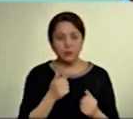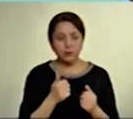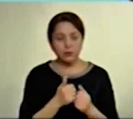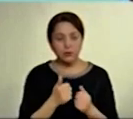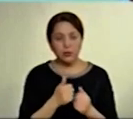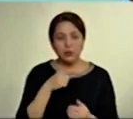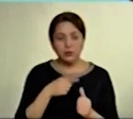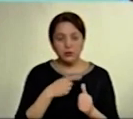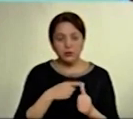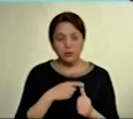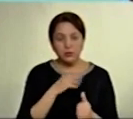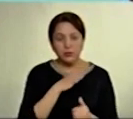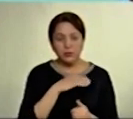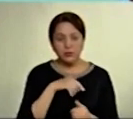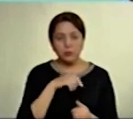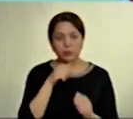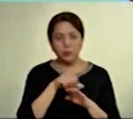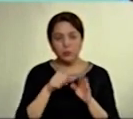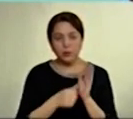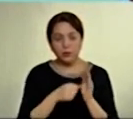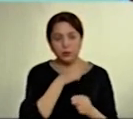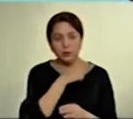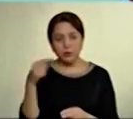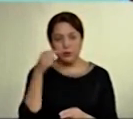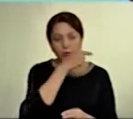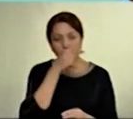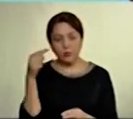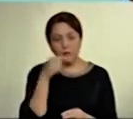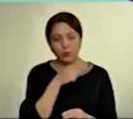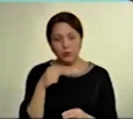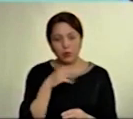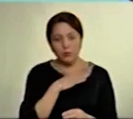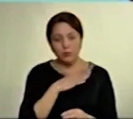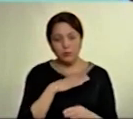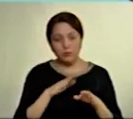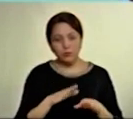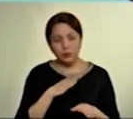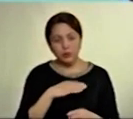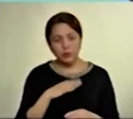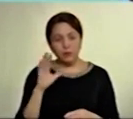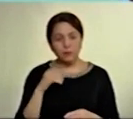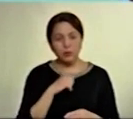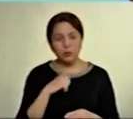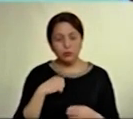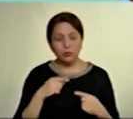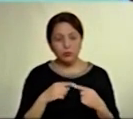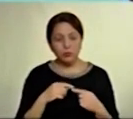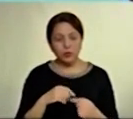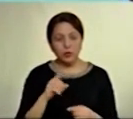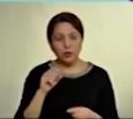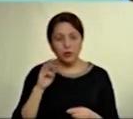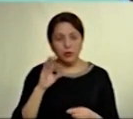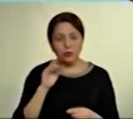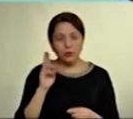edi va 16 qatordan iborat bo'lgan tarzda ular joylashardi va o'z navbatida hattoki